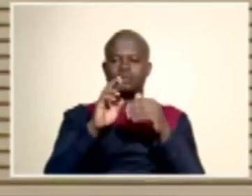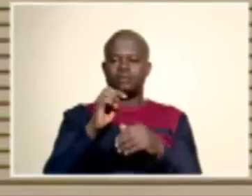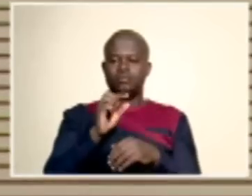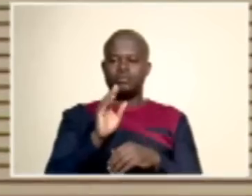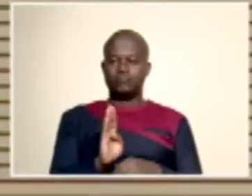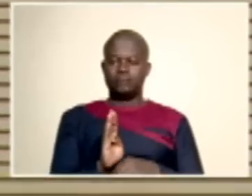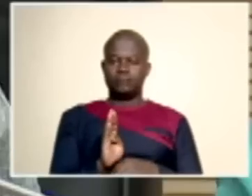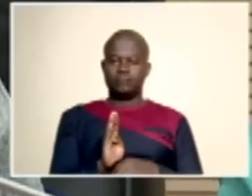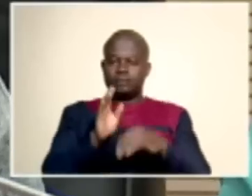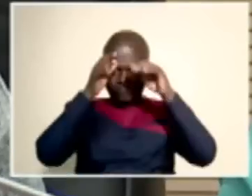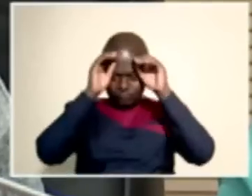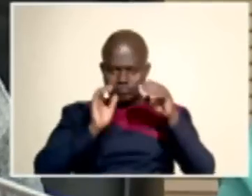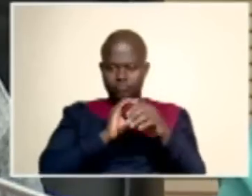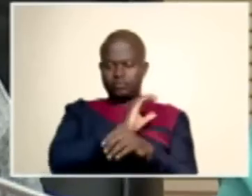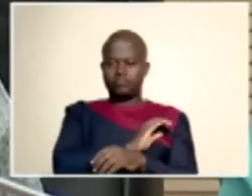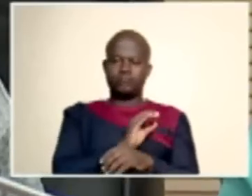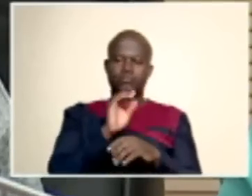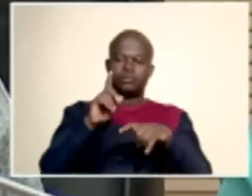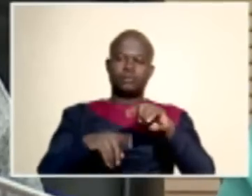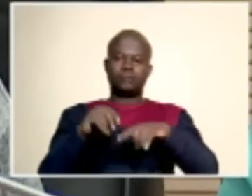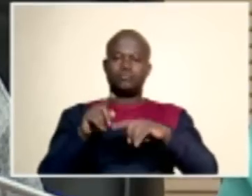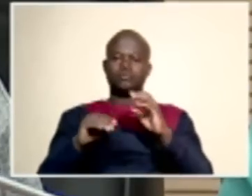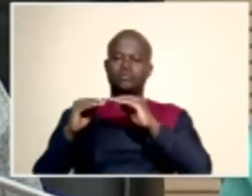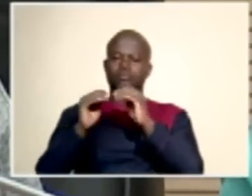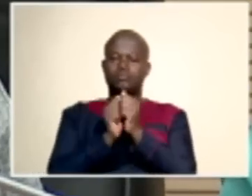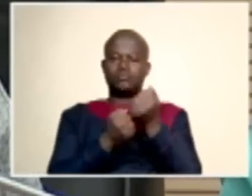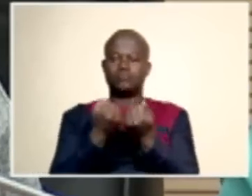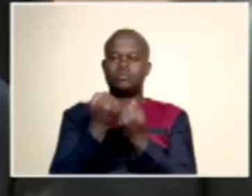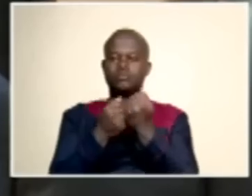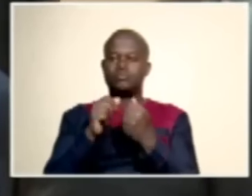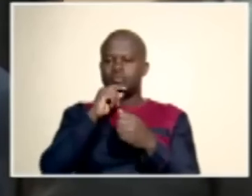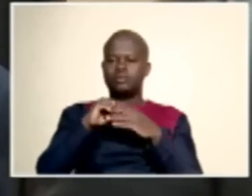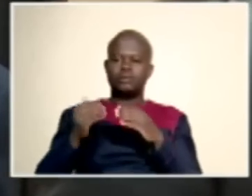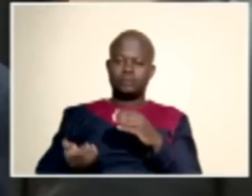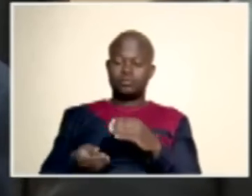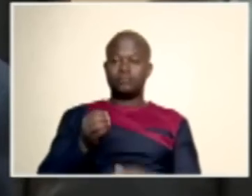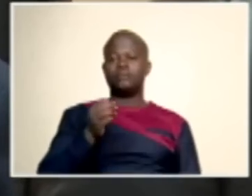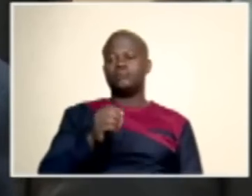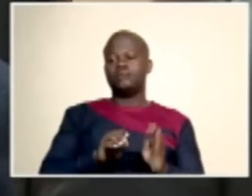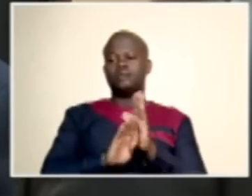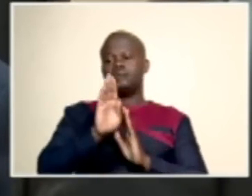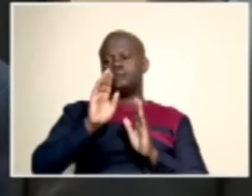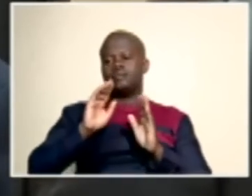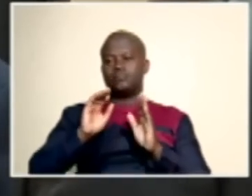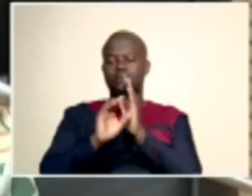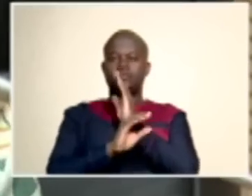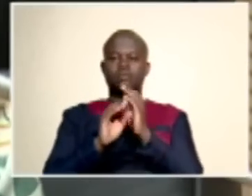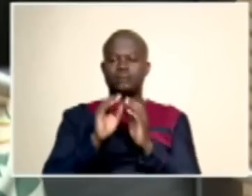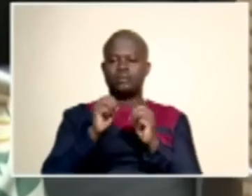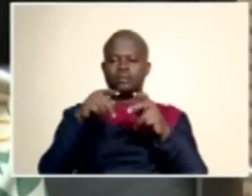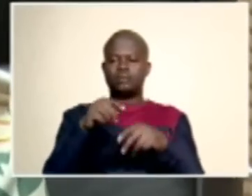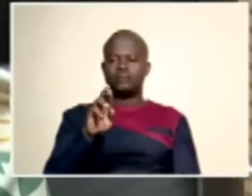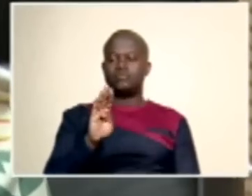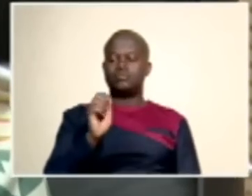RGB. Perezida wa Komisiyo ya Politiki, Uburinganire n'Ubwuzanye bw'abagabo n'abagore mu iterambere ry'igihugu, Depite Rubagumya